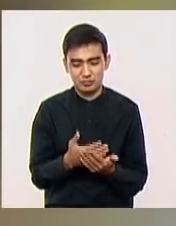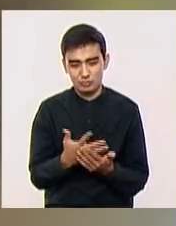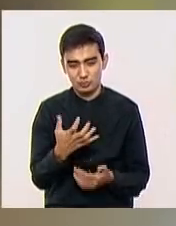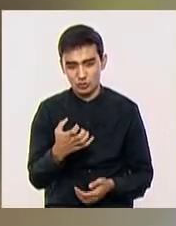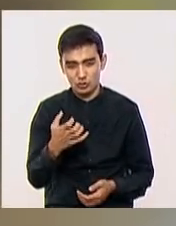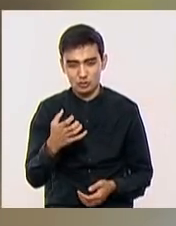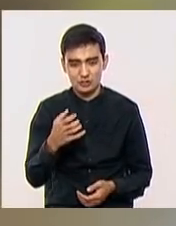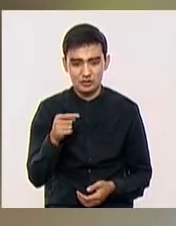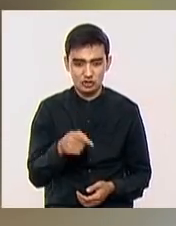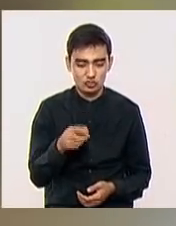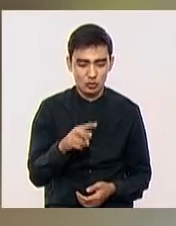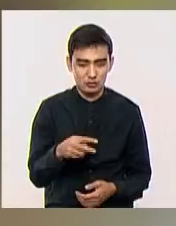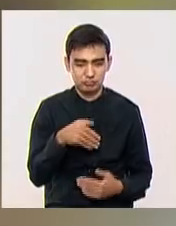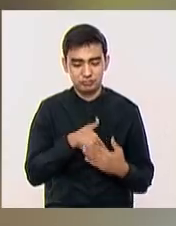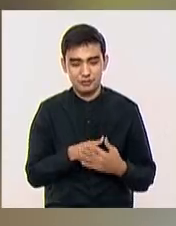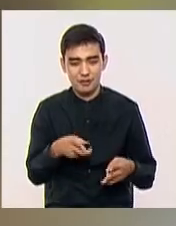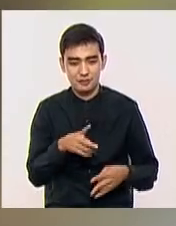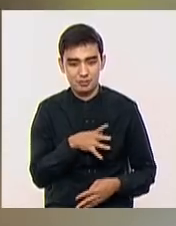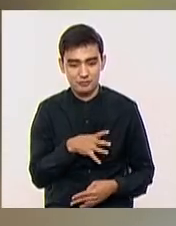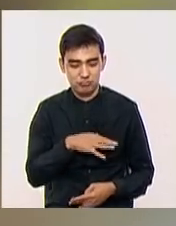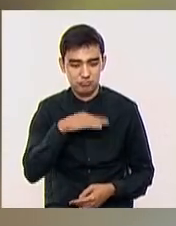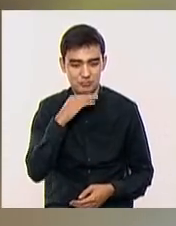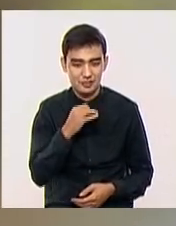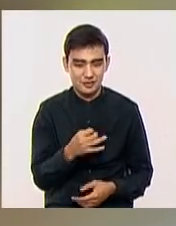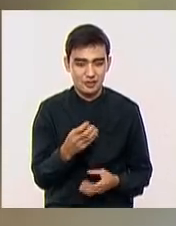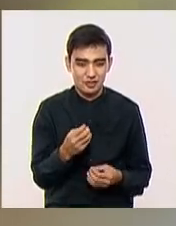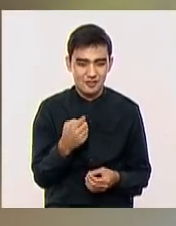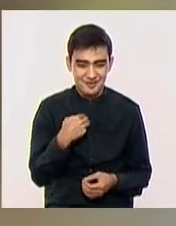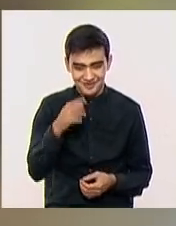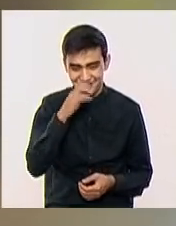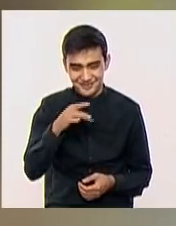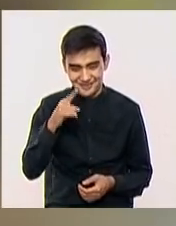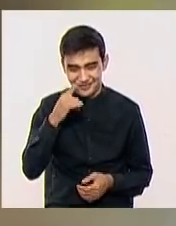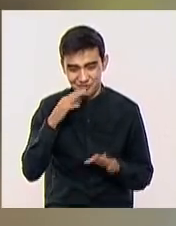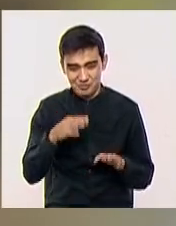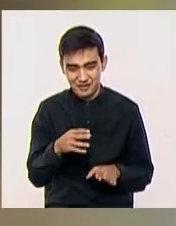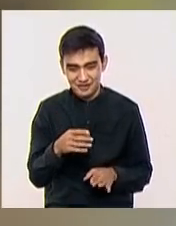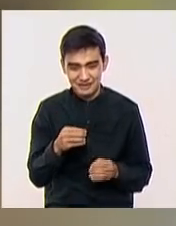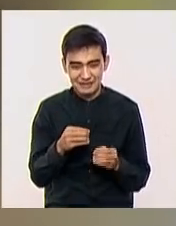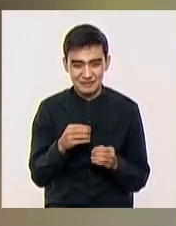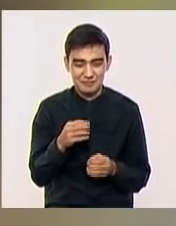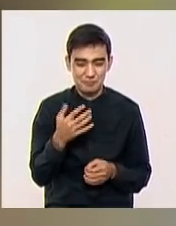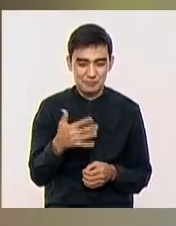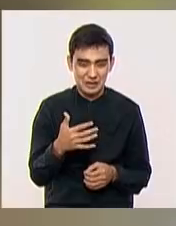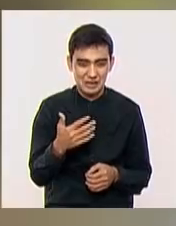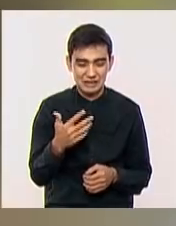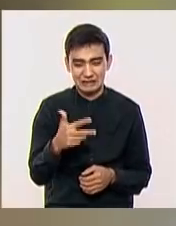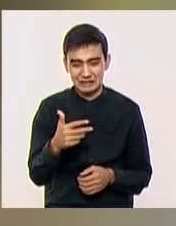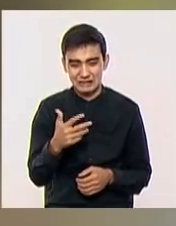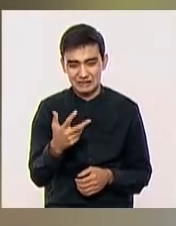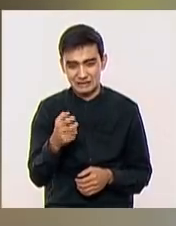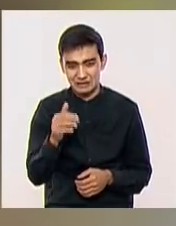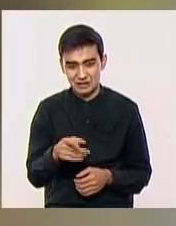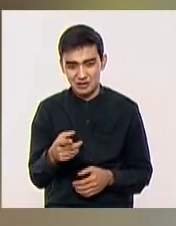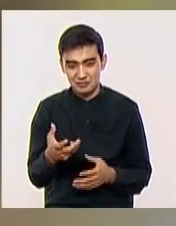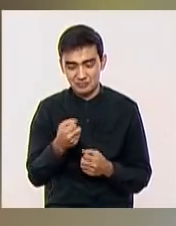у них в кармане остается. Что, невозможно сказать в нашей стране, к сожалению, да, если 250-300 у тебя заработок, в принципе,